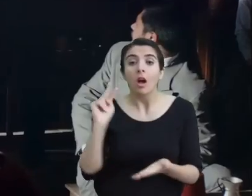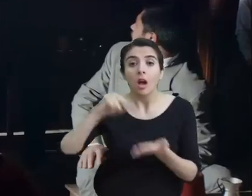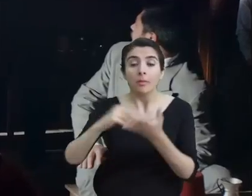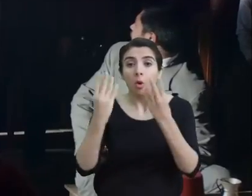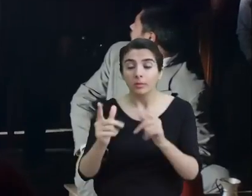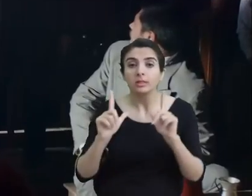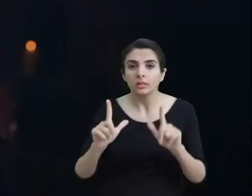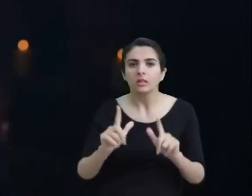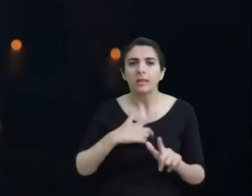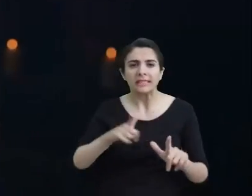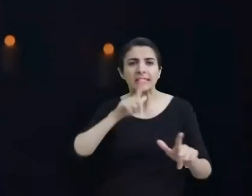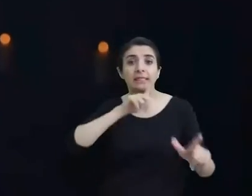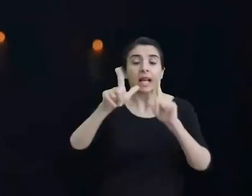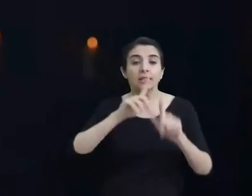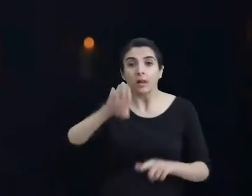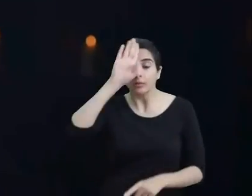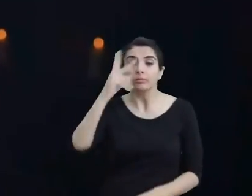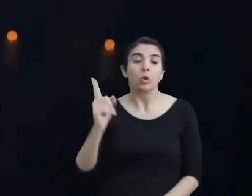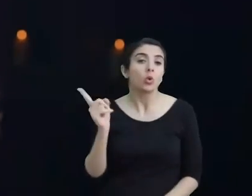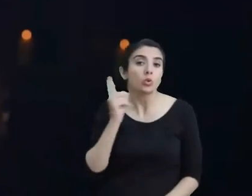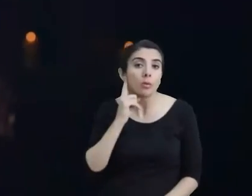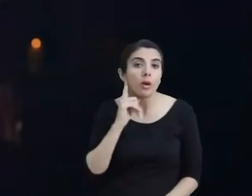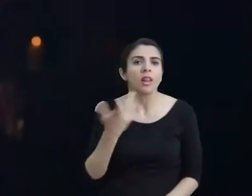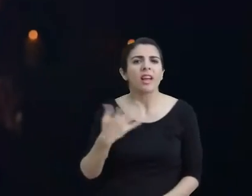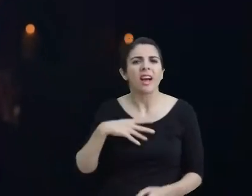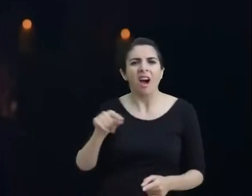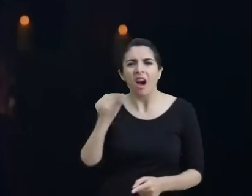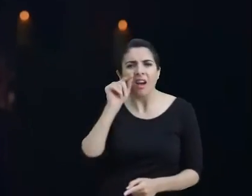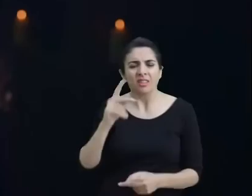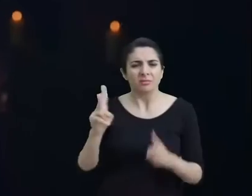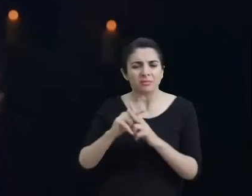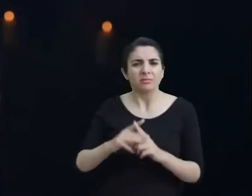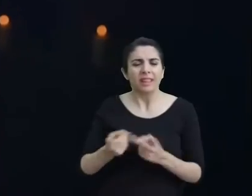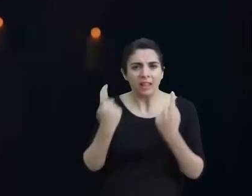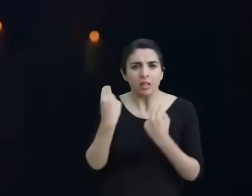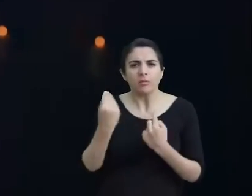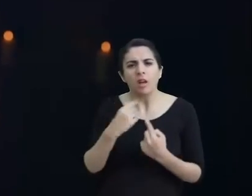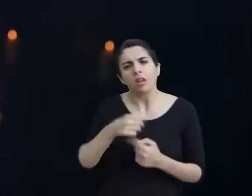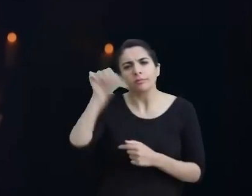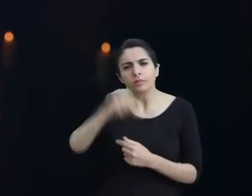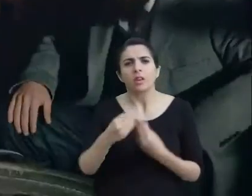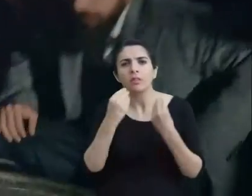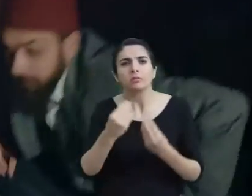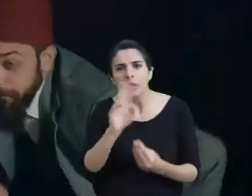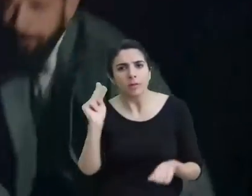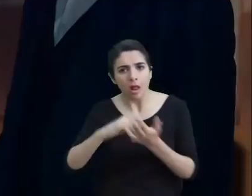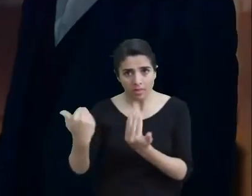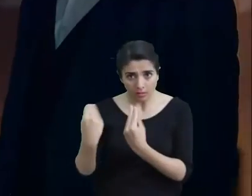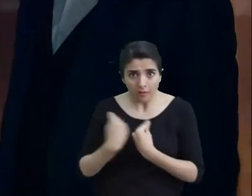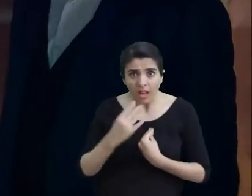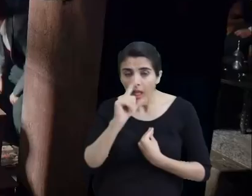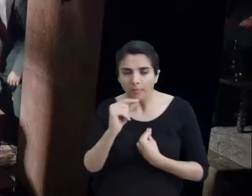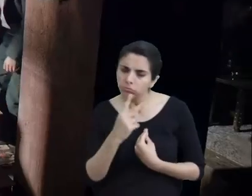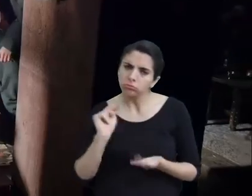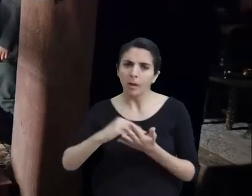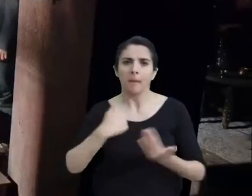ayağa kalkma vaktidir. Sesimizi sultana duyurma, daire nazırını indirme vaktidir. Kim benimledir?